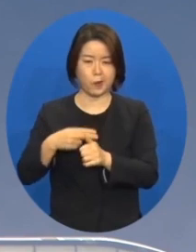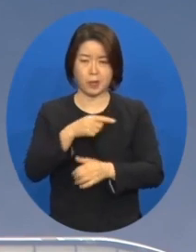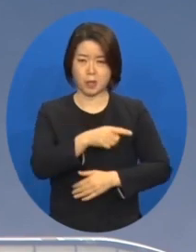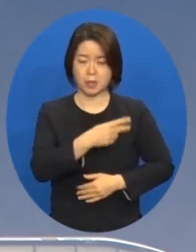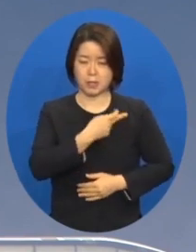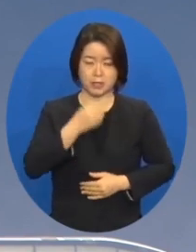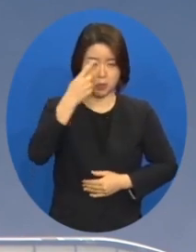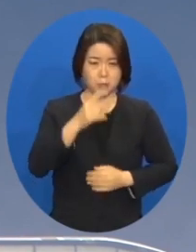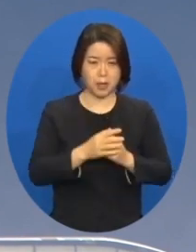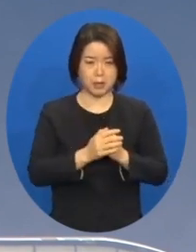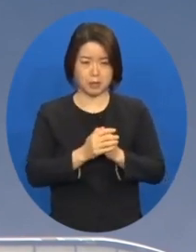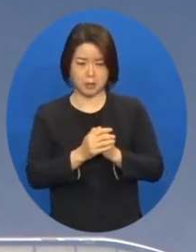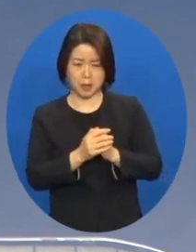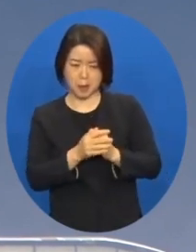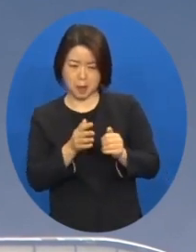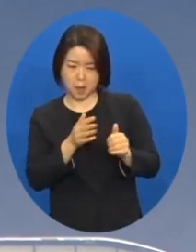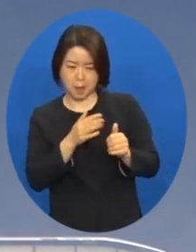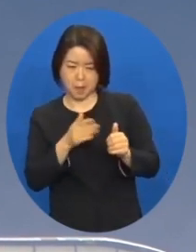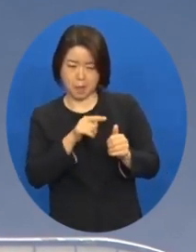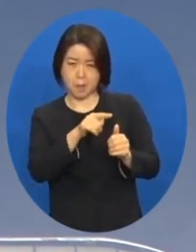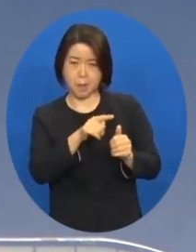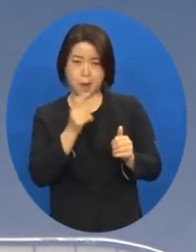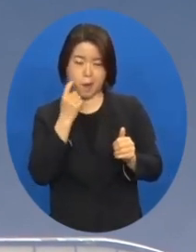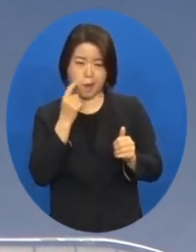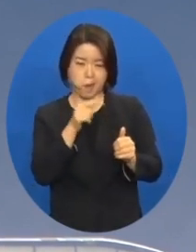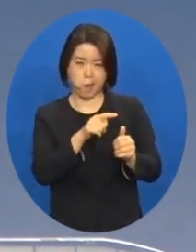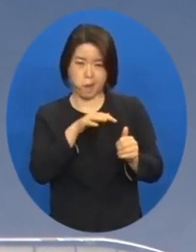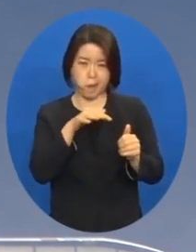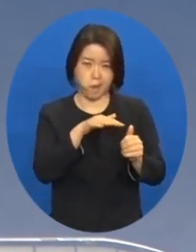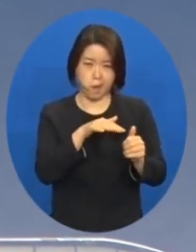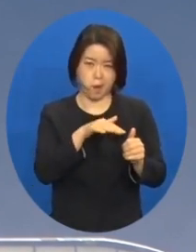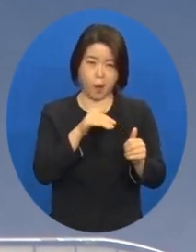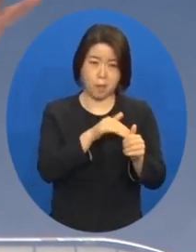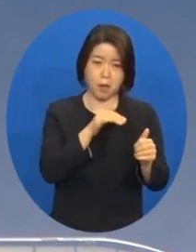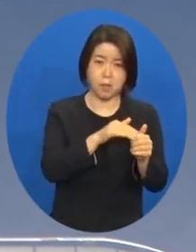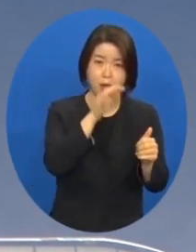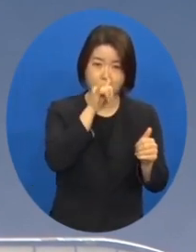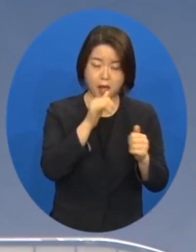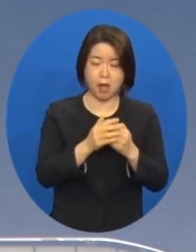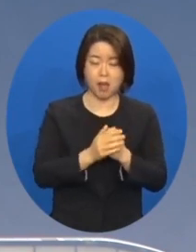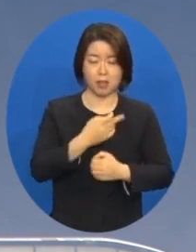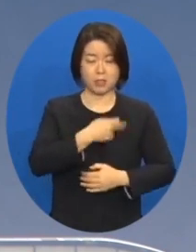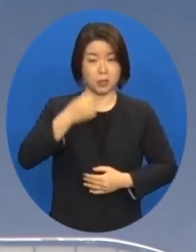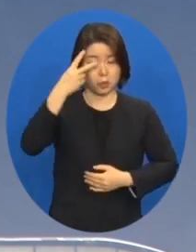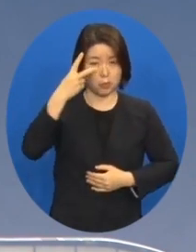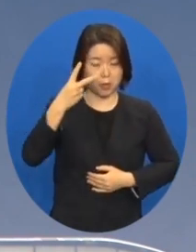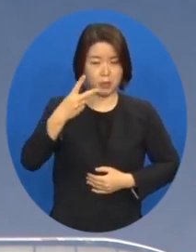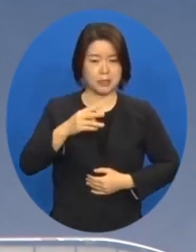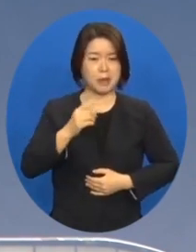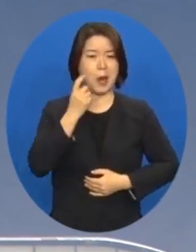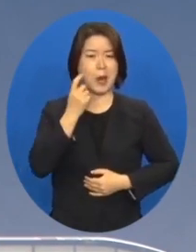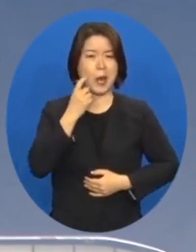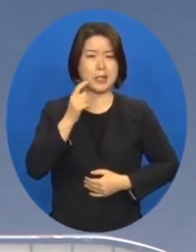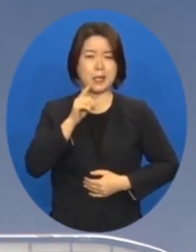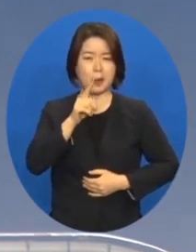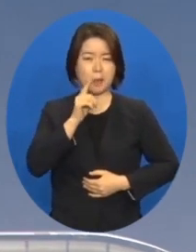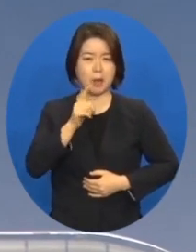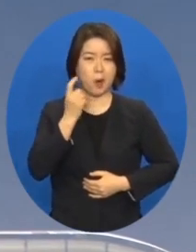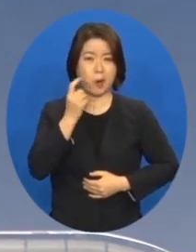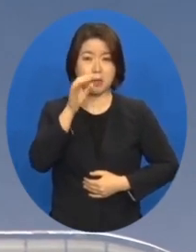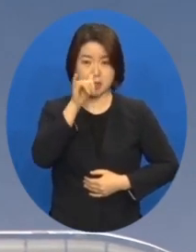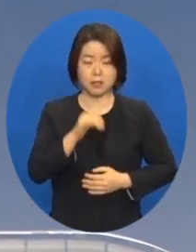사도 바울을 비난하는 일이 있었습니다. 한마디로 말해서 사도 바울이 가짜라는 거죠. 심지어